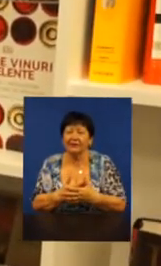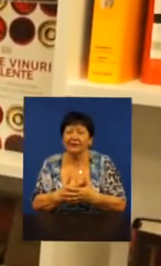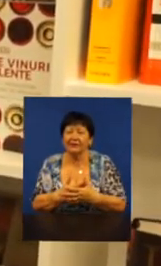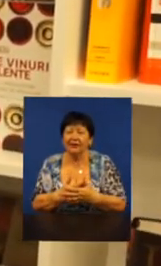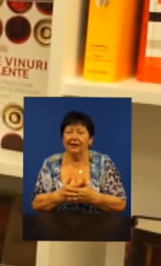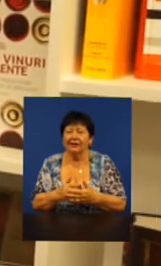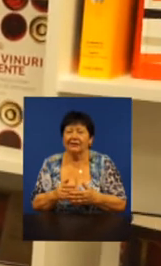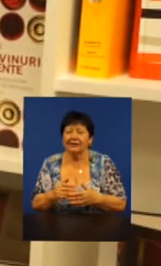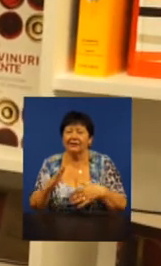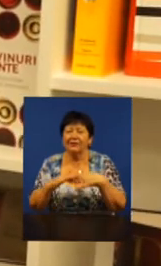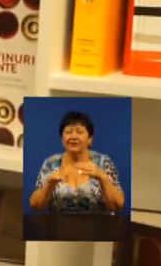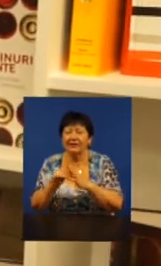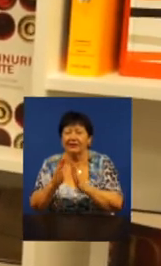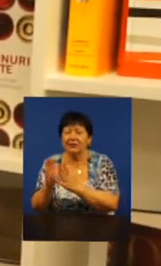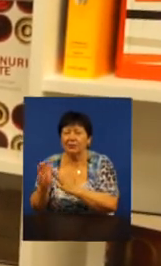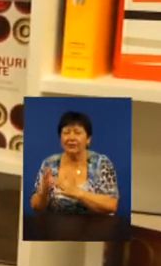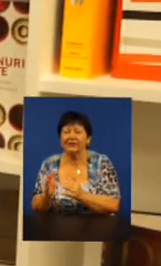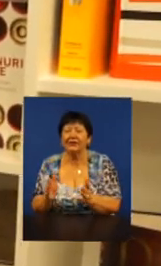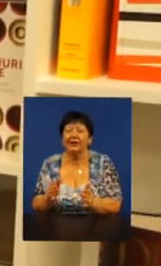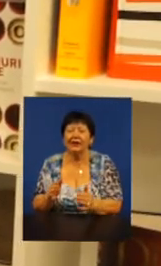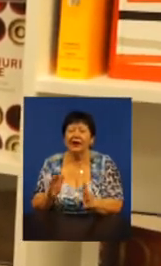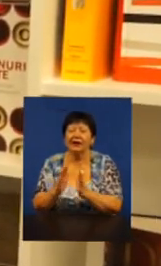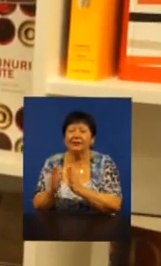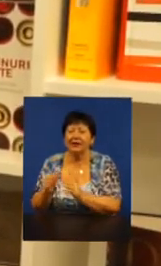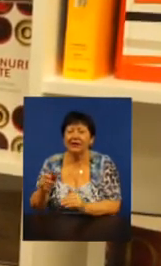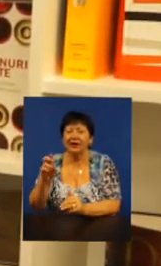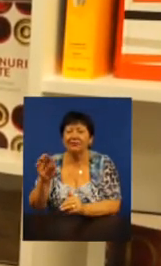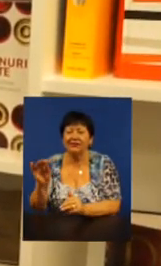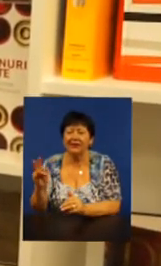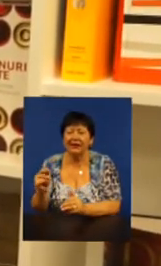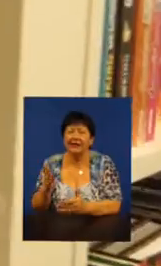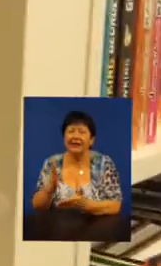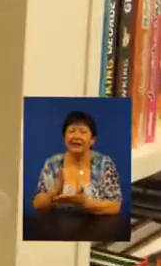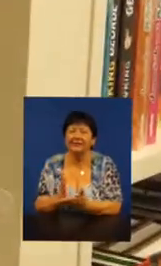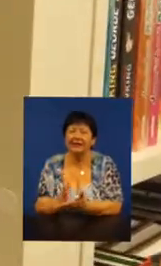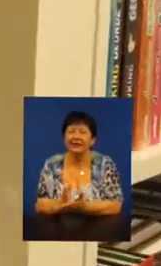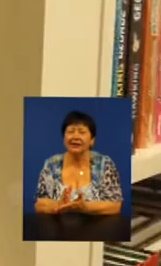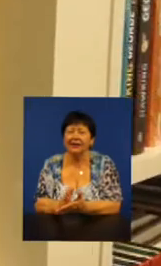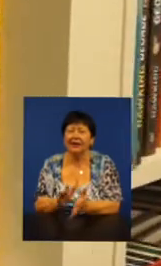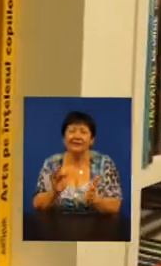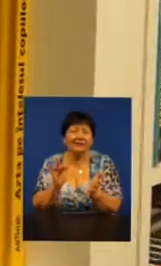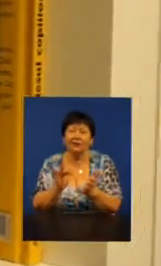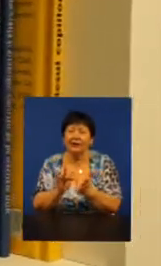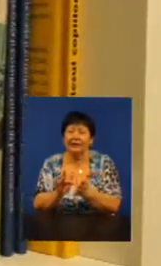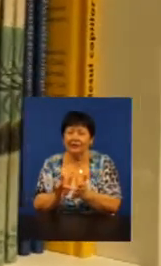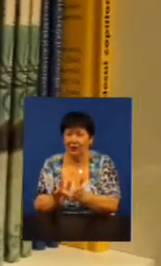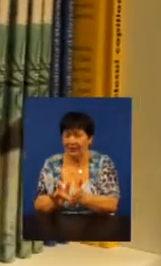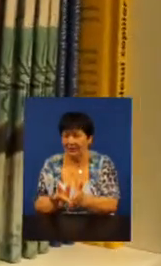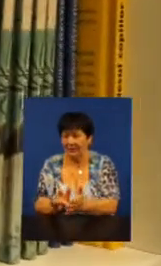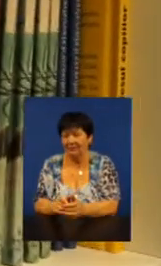librar. Librăria Bestseller, conceptul nou de fapt, e o călătorie mirifică